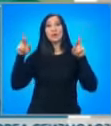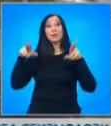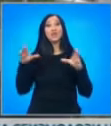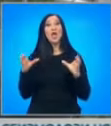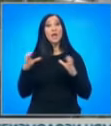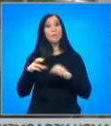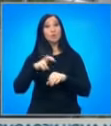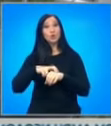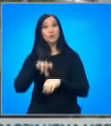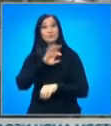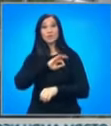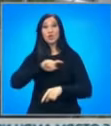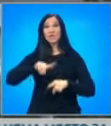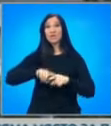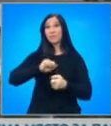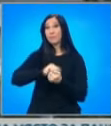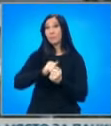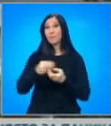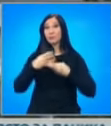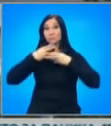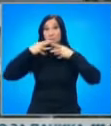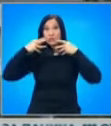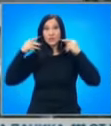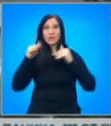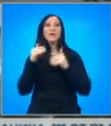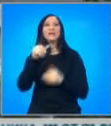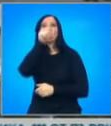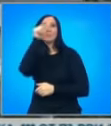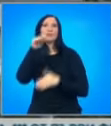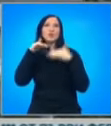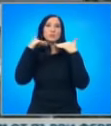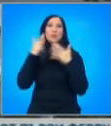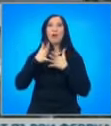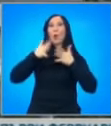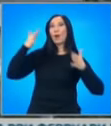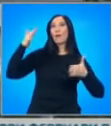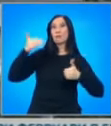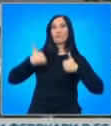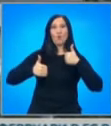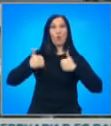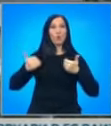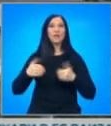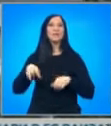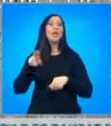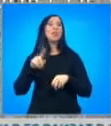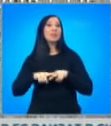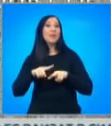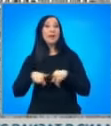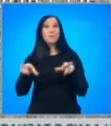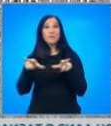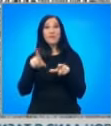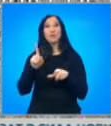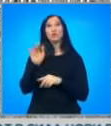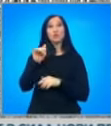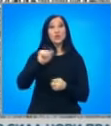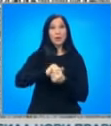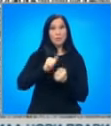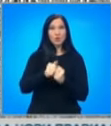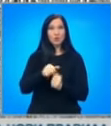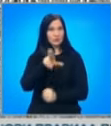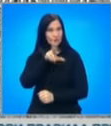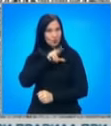Джокович да спечелят съдебната битка се изпари, съдбата се усмихна на големите му конкуренти – Рафаел Надал и Даниил Медведев, които ще се борят за